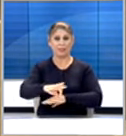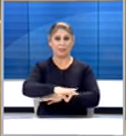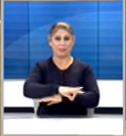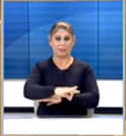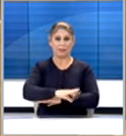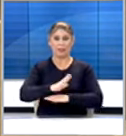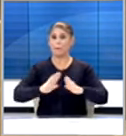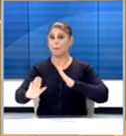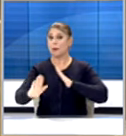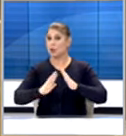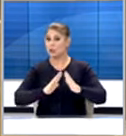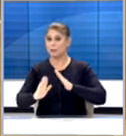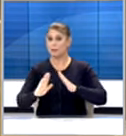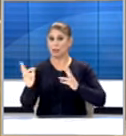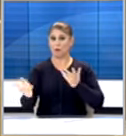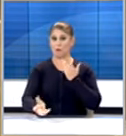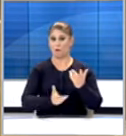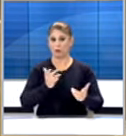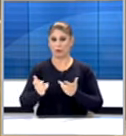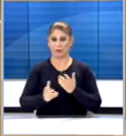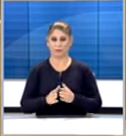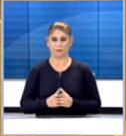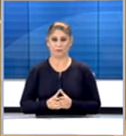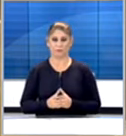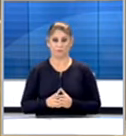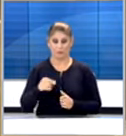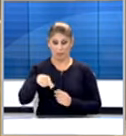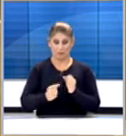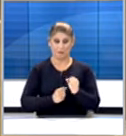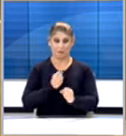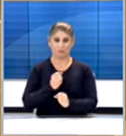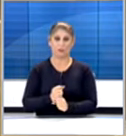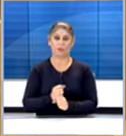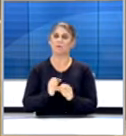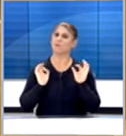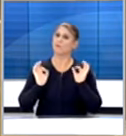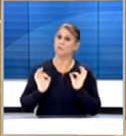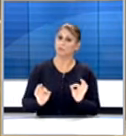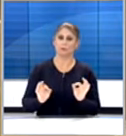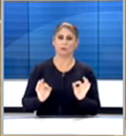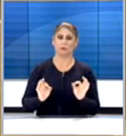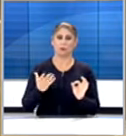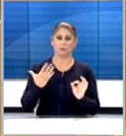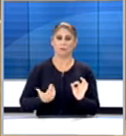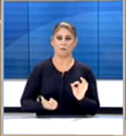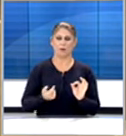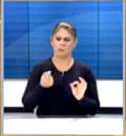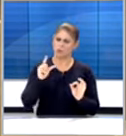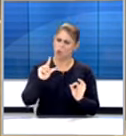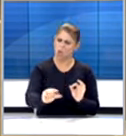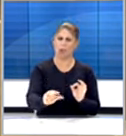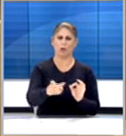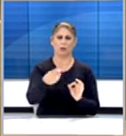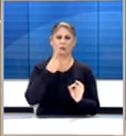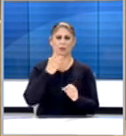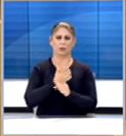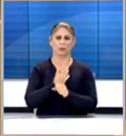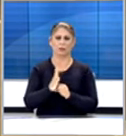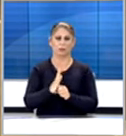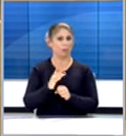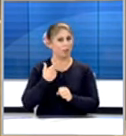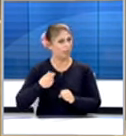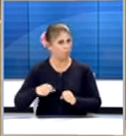της προστασίας από πυρκαγιές. Φέτος, βεβαίως υπάρχουν λιγότερες καταστροφές. Δεν το αρνείται